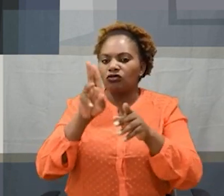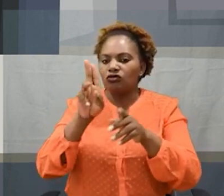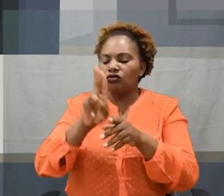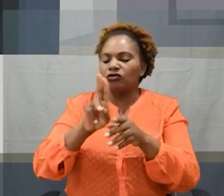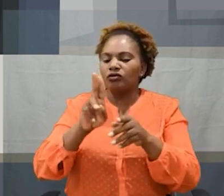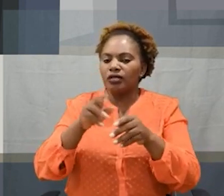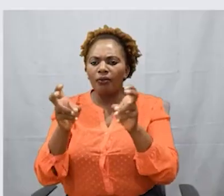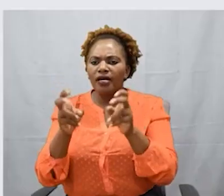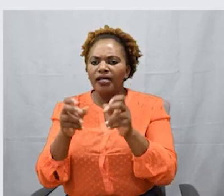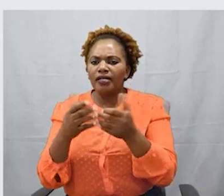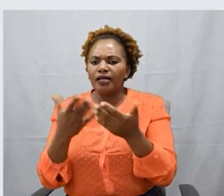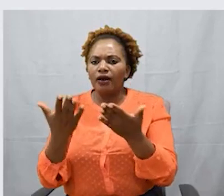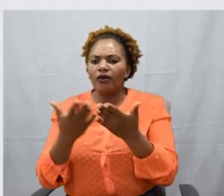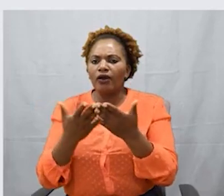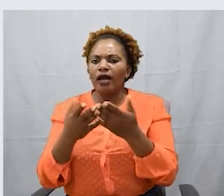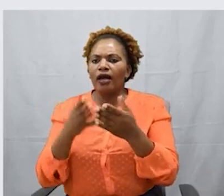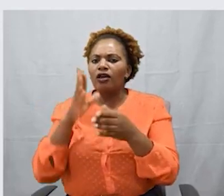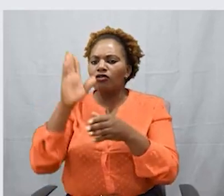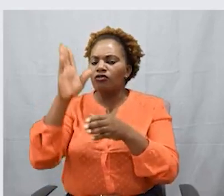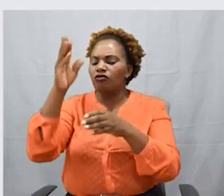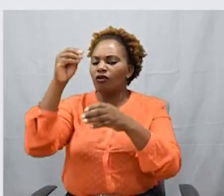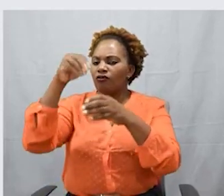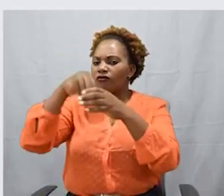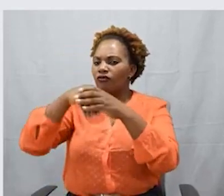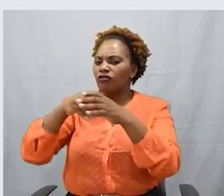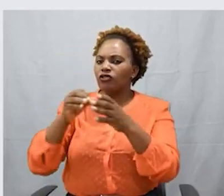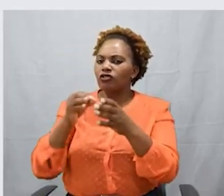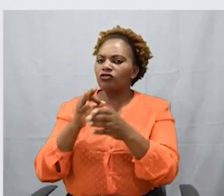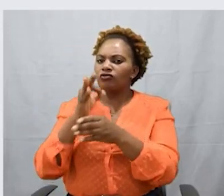ny tranga sy ny vaovao rehetra. Hafatra ho anao avy amin'ny UNESCO.